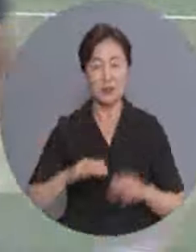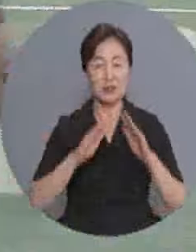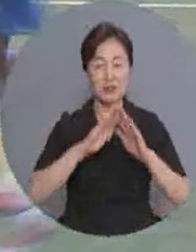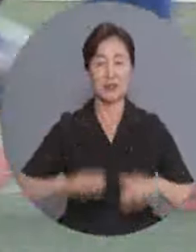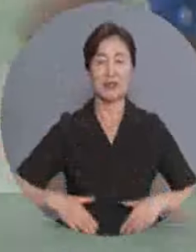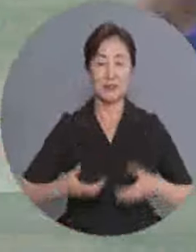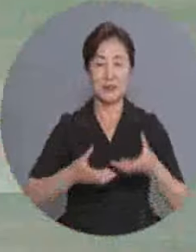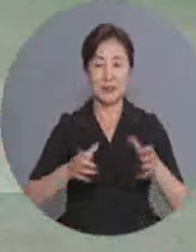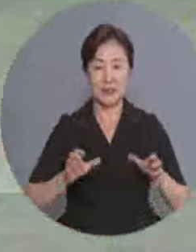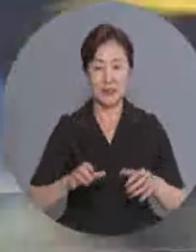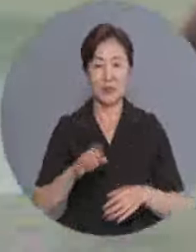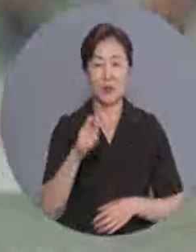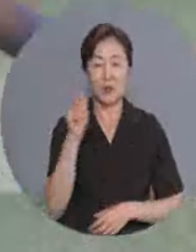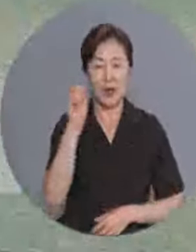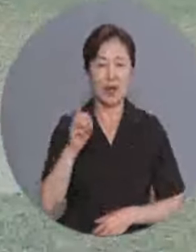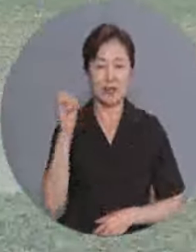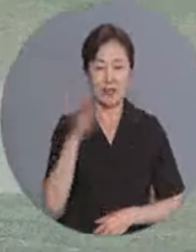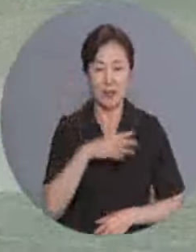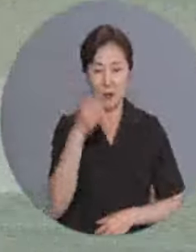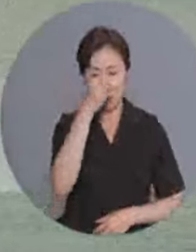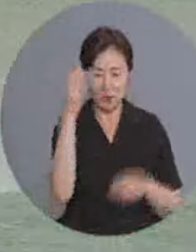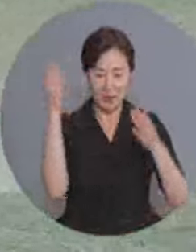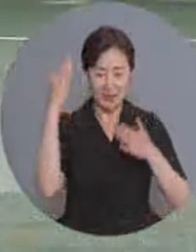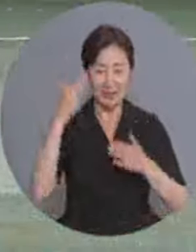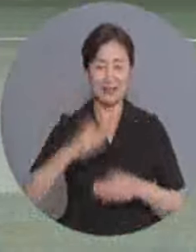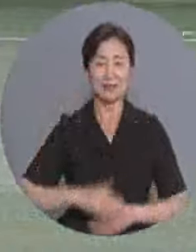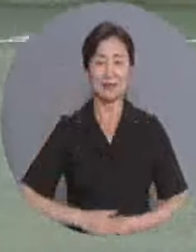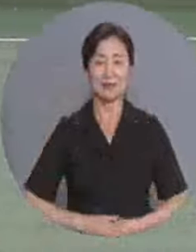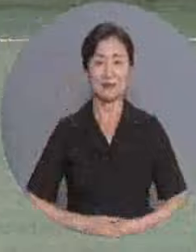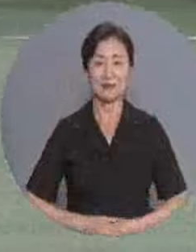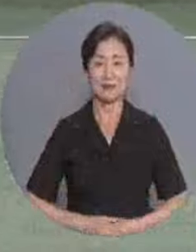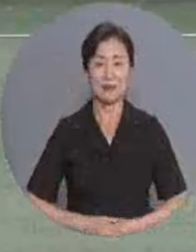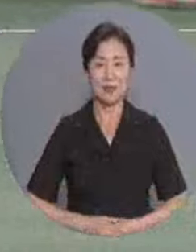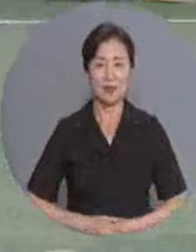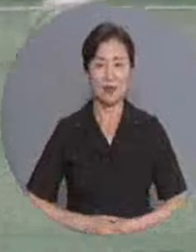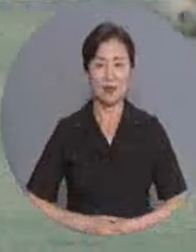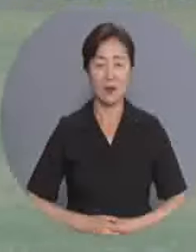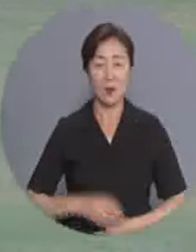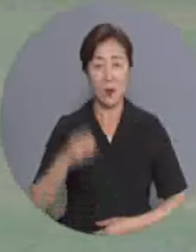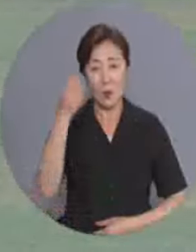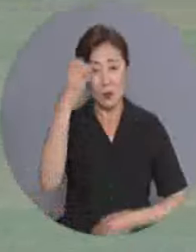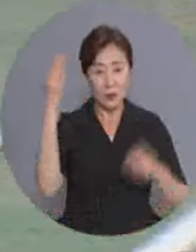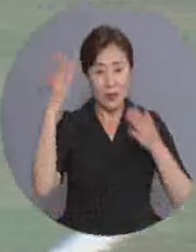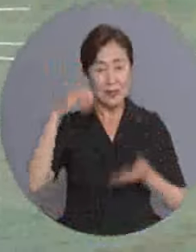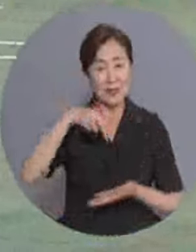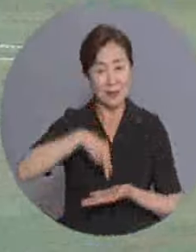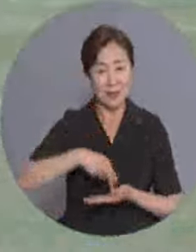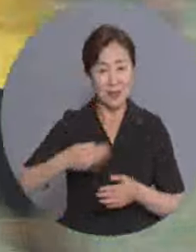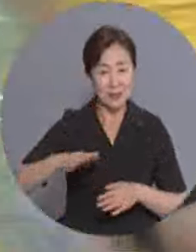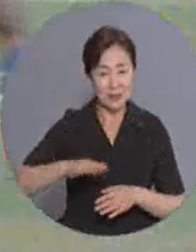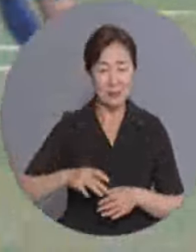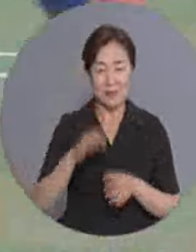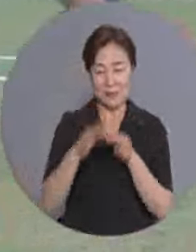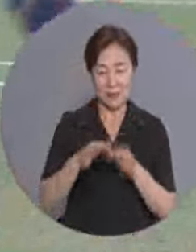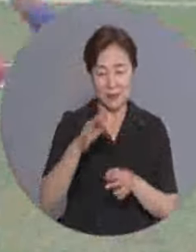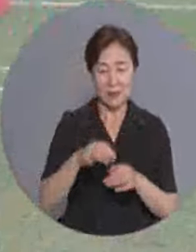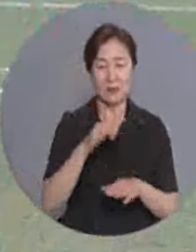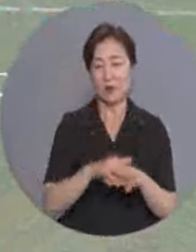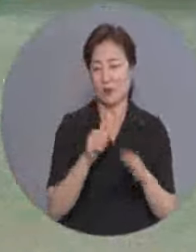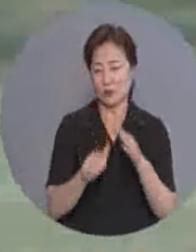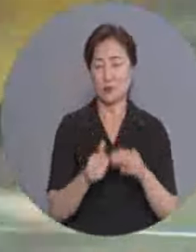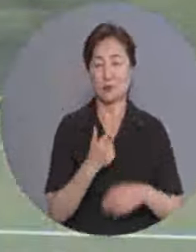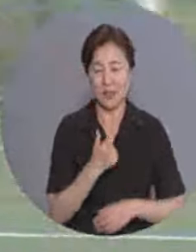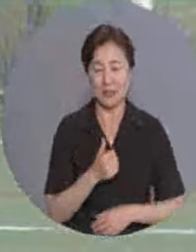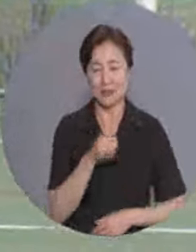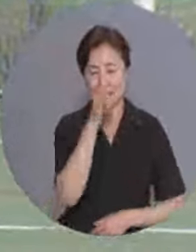유소년 축구팀 광양제철고 학생들입니다. 아직 고등학생이지만 이 중에선 K리그를 누빈 선수도